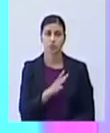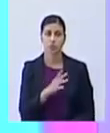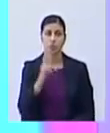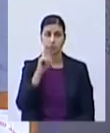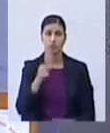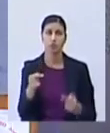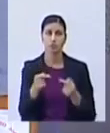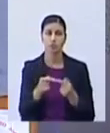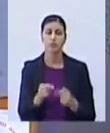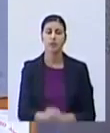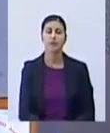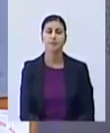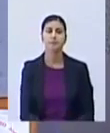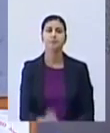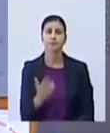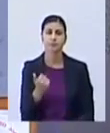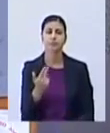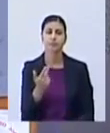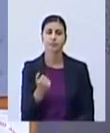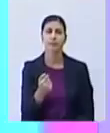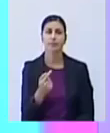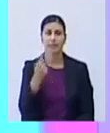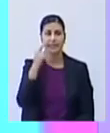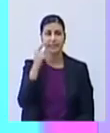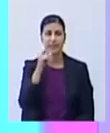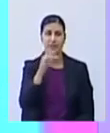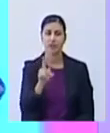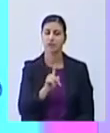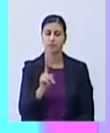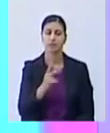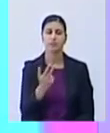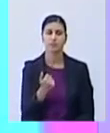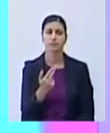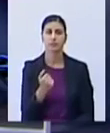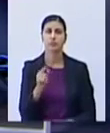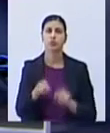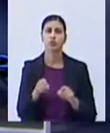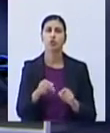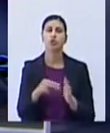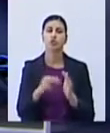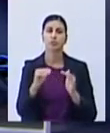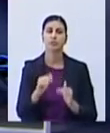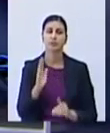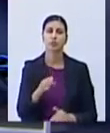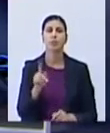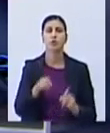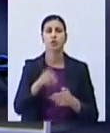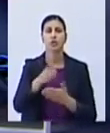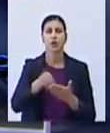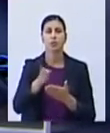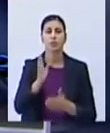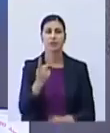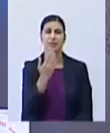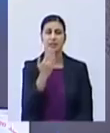დაკონკრეტებული გაქვთ ეს პროგრამაში, კი, რა თქმა უნდა. პროუთი და ის დონეზე საუბრობთ. არა, რა თქმა უნდა, ზოგი შემცირებული იქნება, ზოგი გაუქმებული იქნება, ერთი